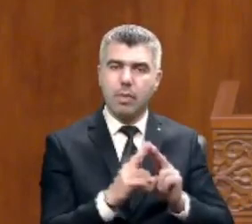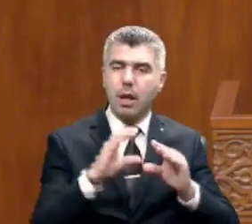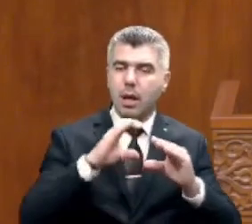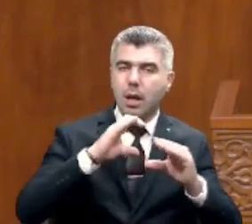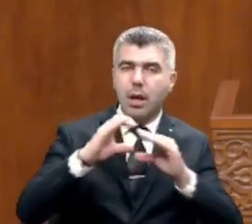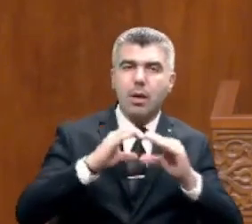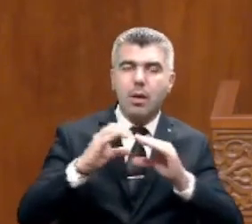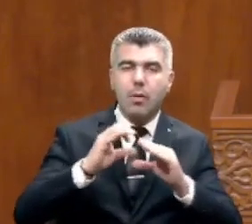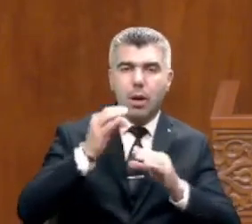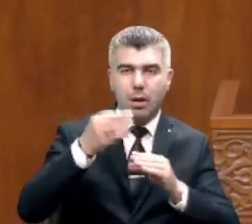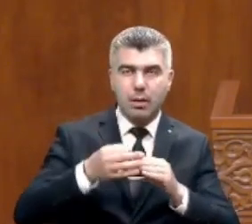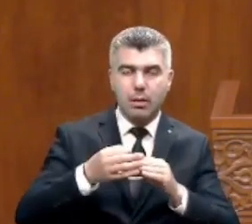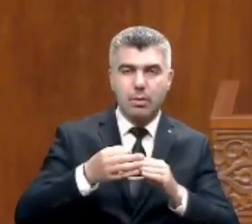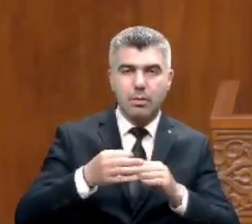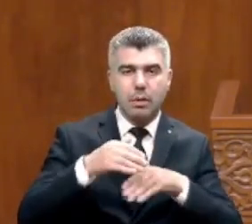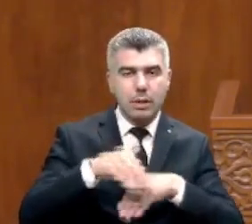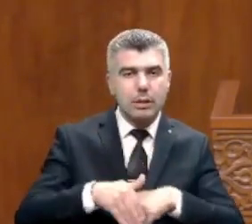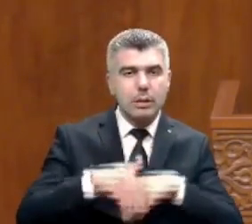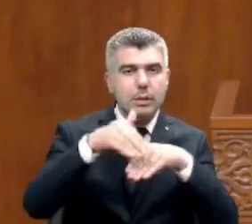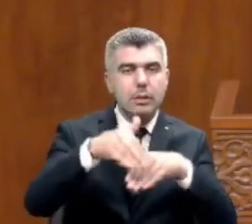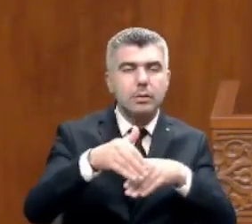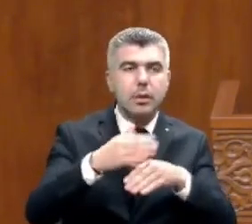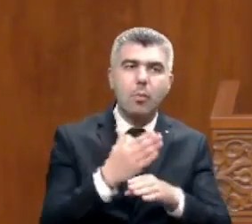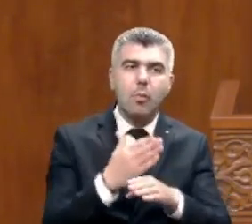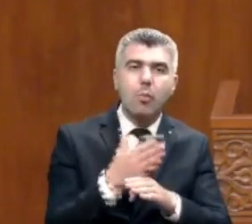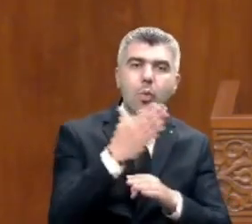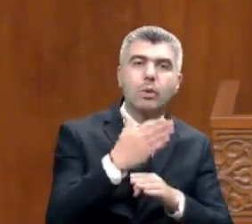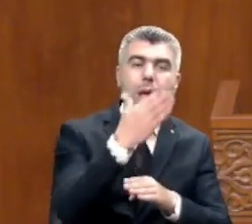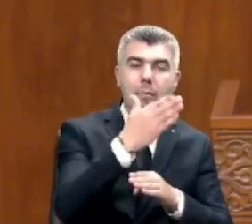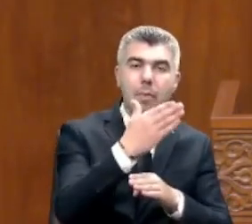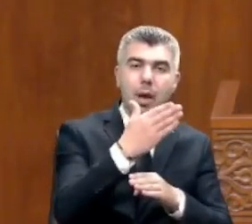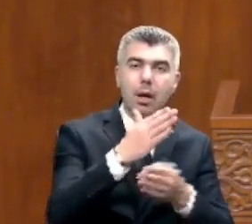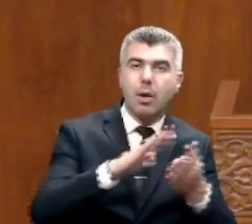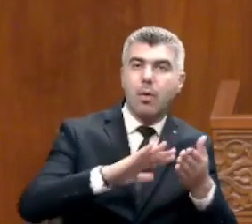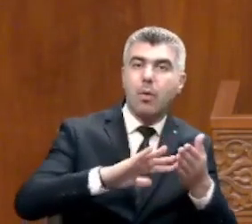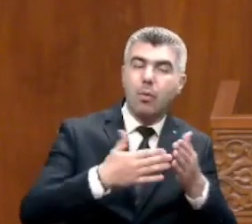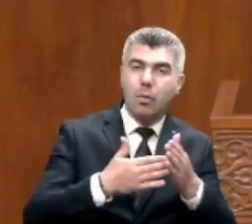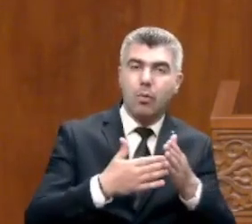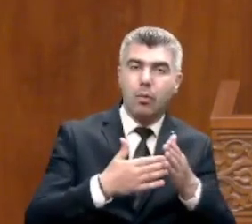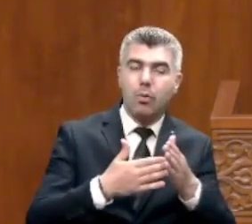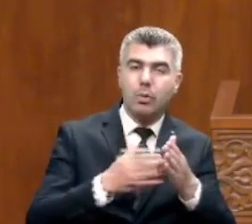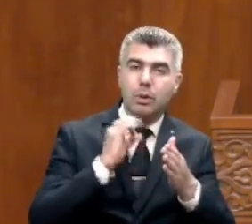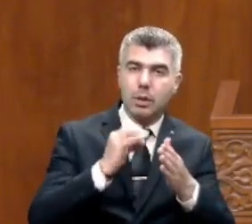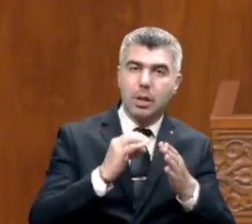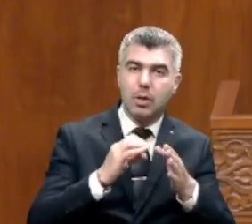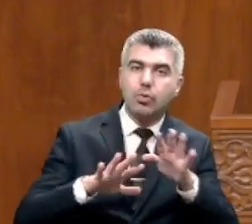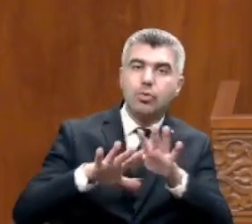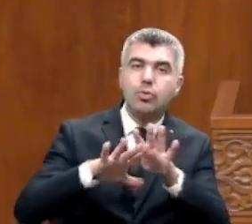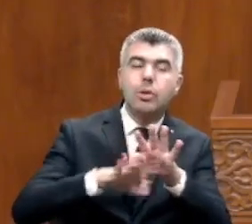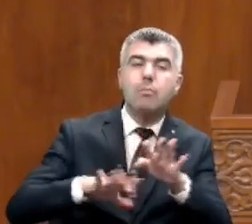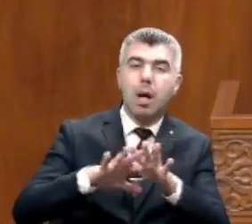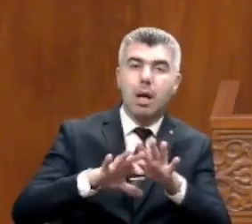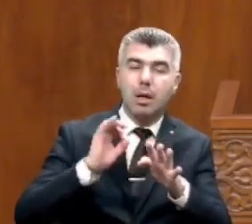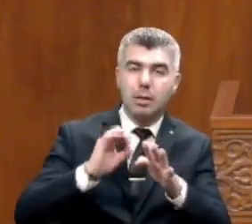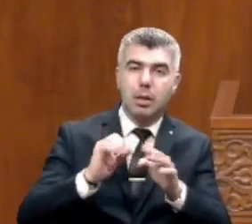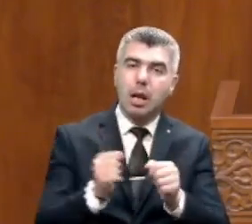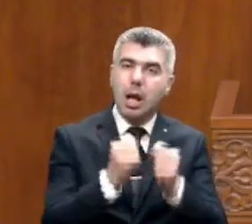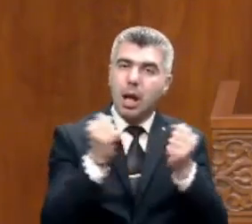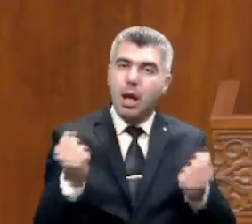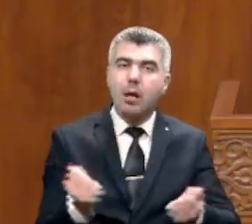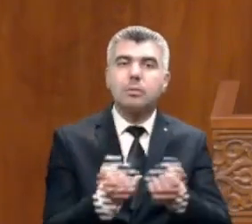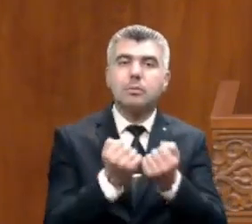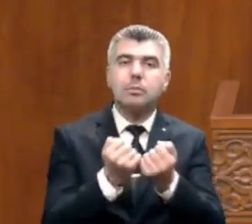في مسا في مسار بناء الافق الكبير للدوله الاجتماعيه وتنميه